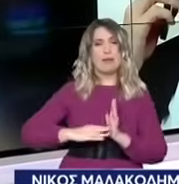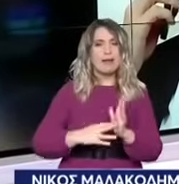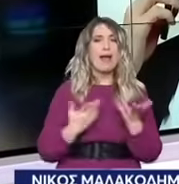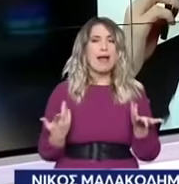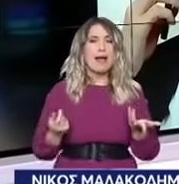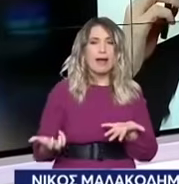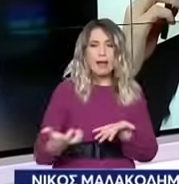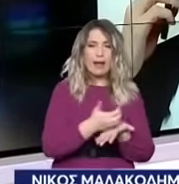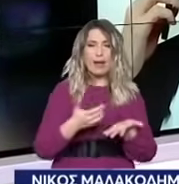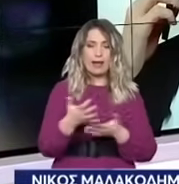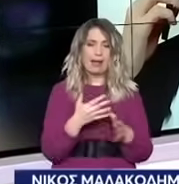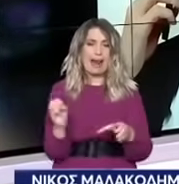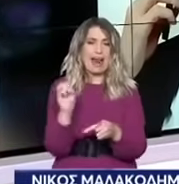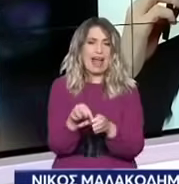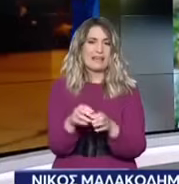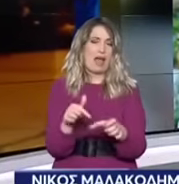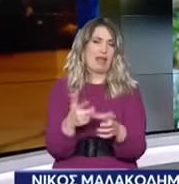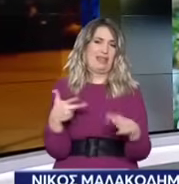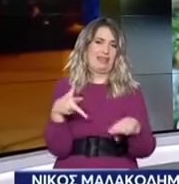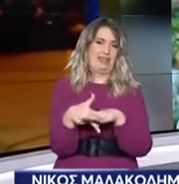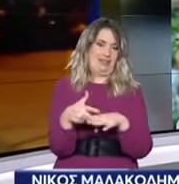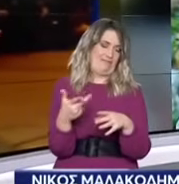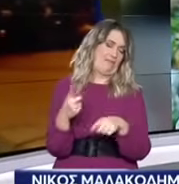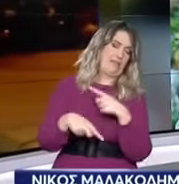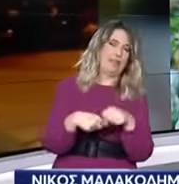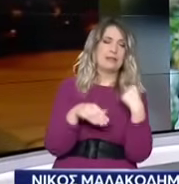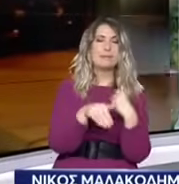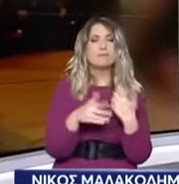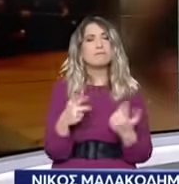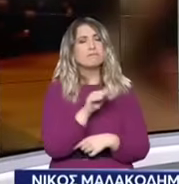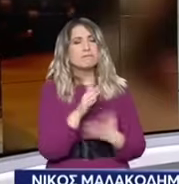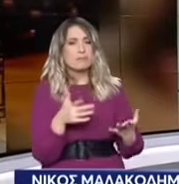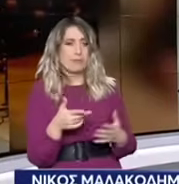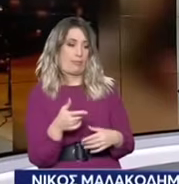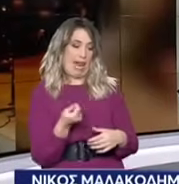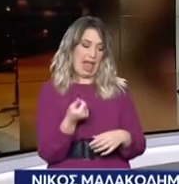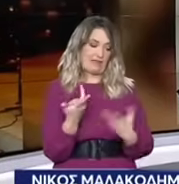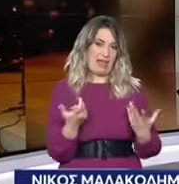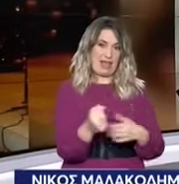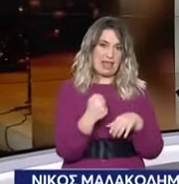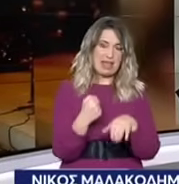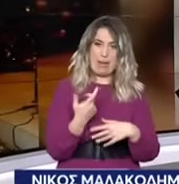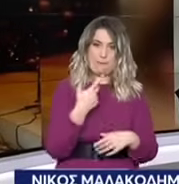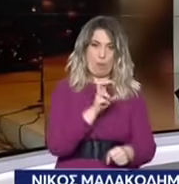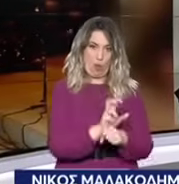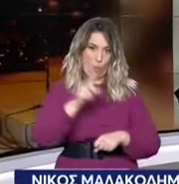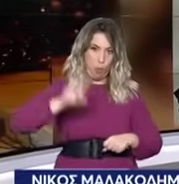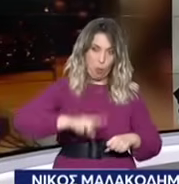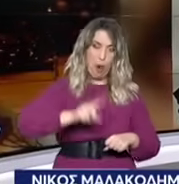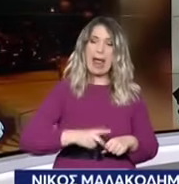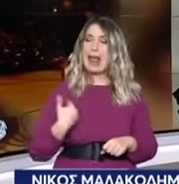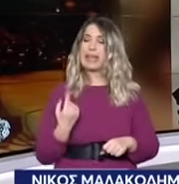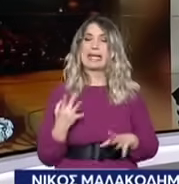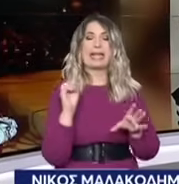μπορεί να συμβεί και κάτι τέτοιο. Αυτά δηλαδή, τα χρήματα ήταν καιρό σε αυτό το ντουλάπι ή ήταν για λίγο διάστημα? Κοιτάξτε,